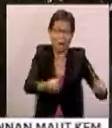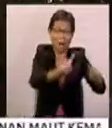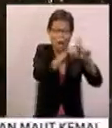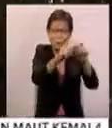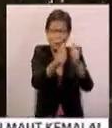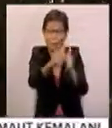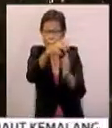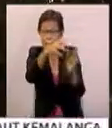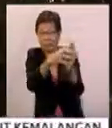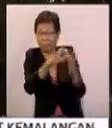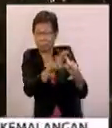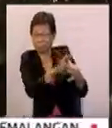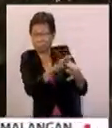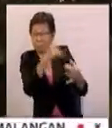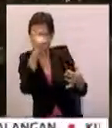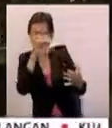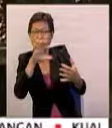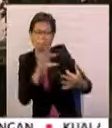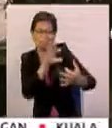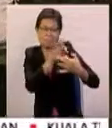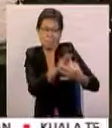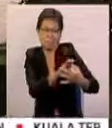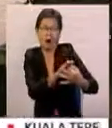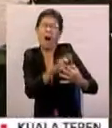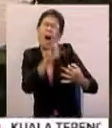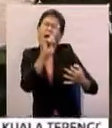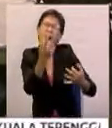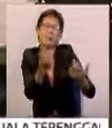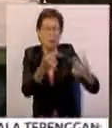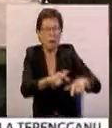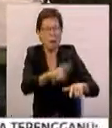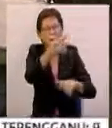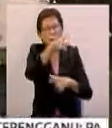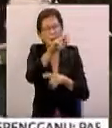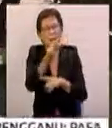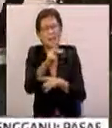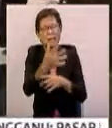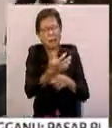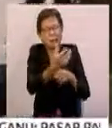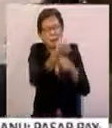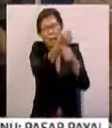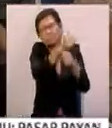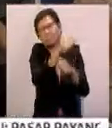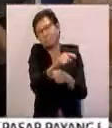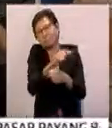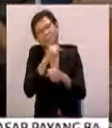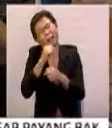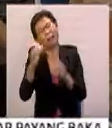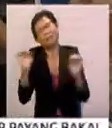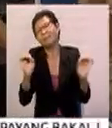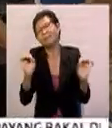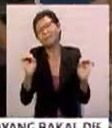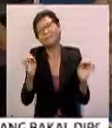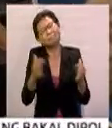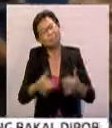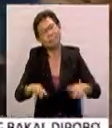PAS kerana yakin gabungan sebegitu hanya berlaku dalam PRK yang kemenangannya tidak membawa makna